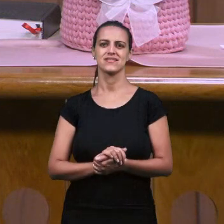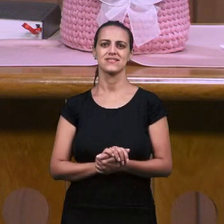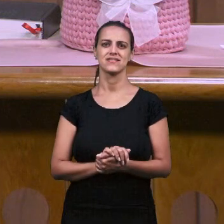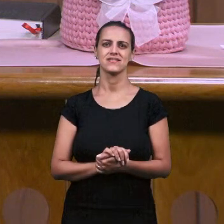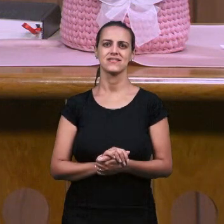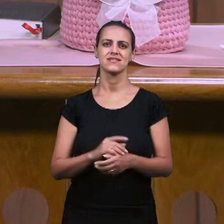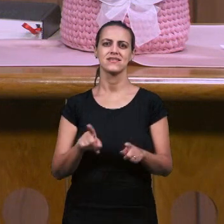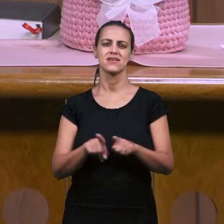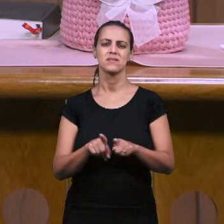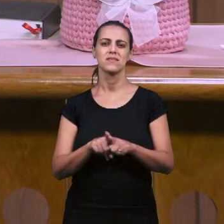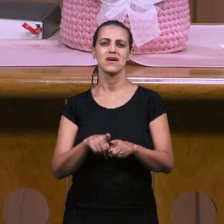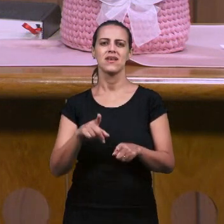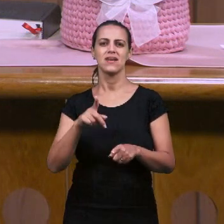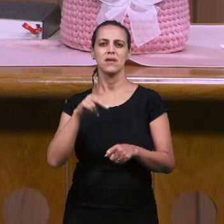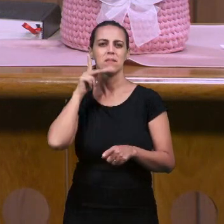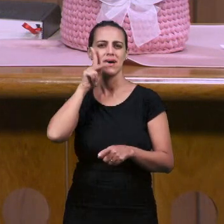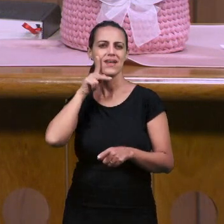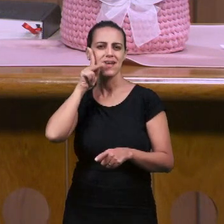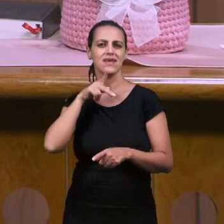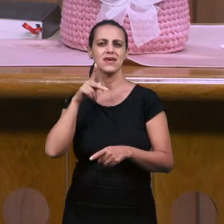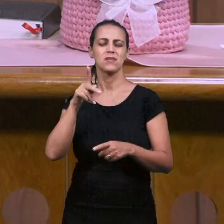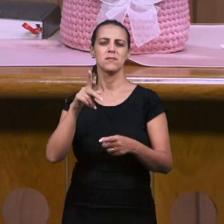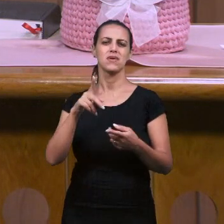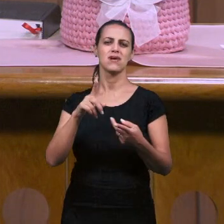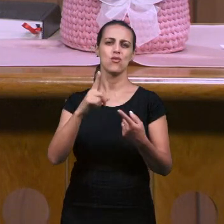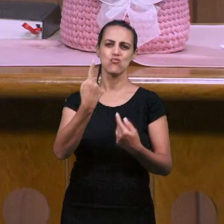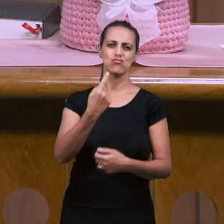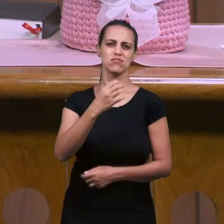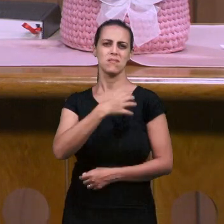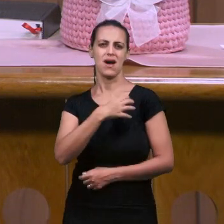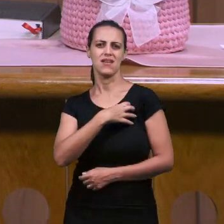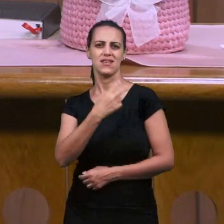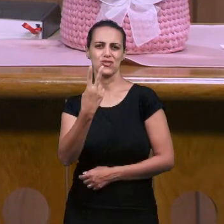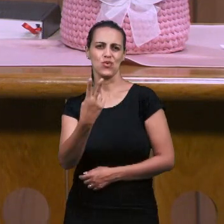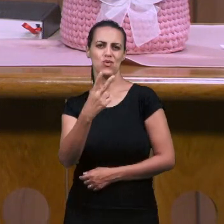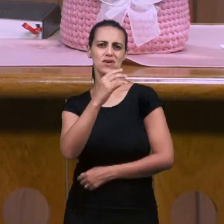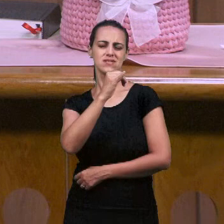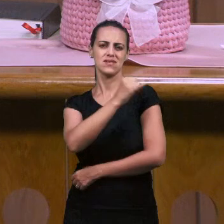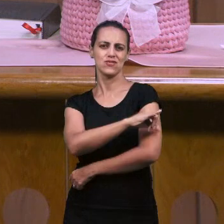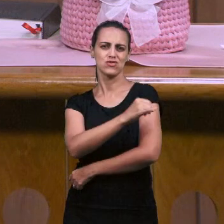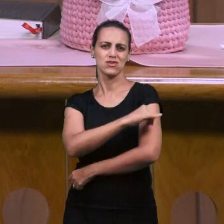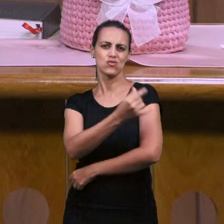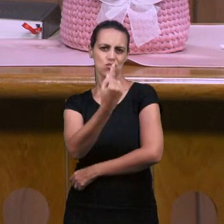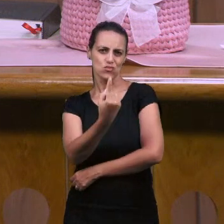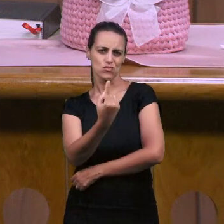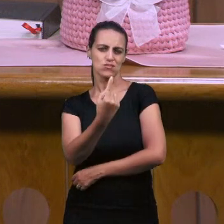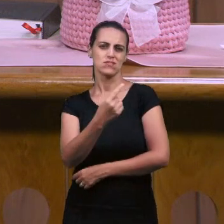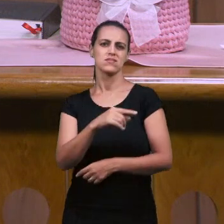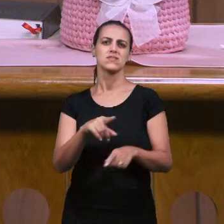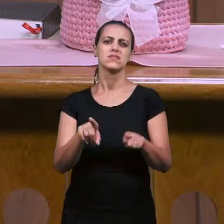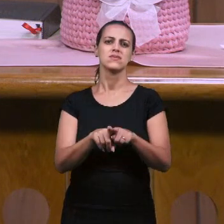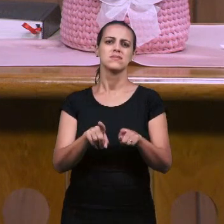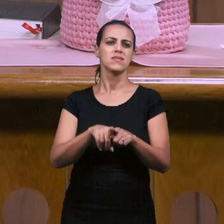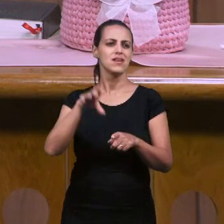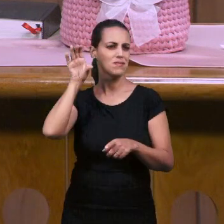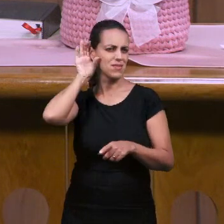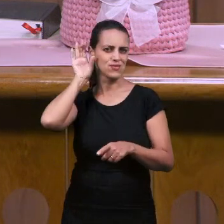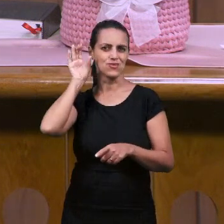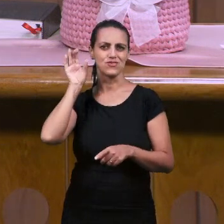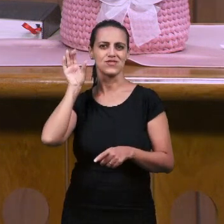Nous avons ici Paraíba 1, Bahia 2, Rio de Janeiro 1, aussi Mato Grosso